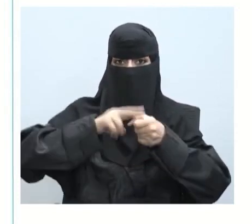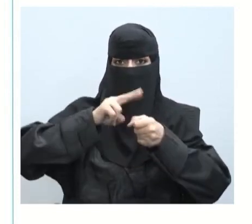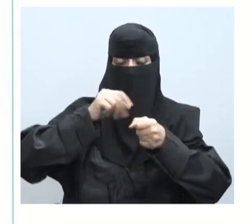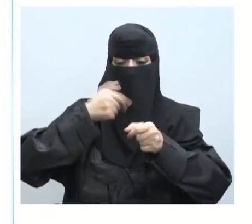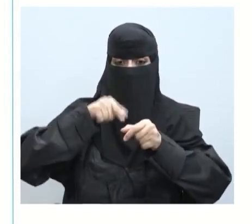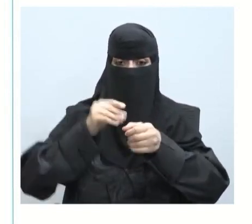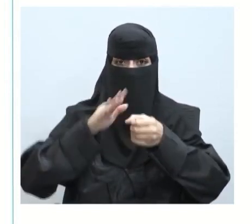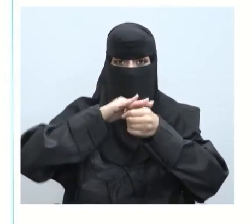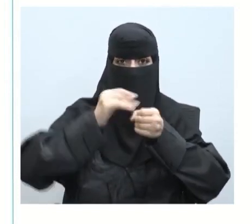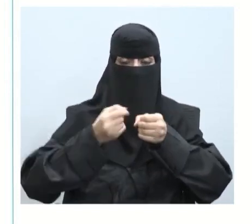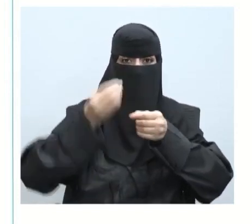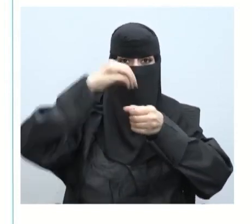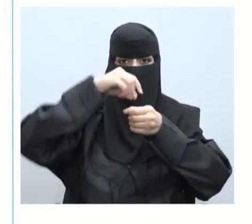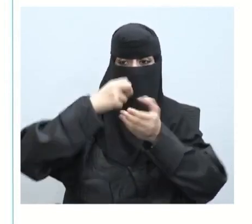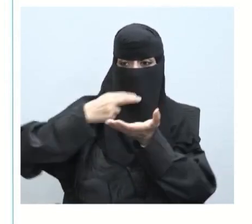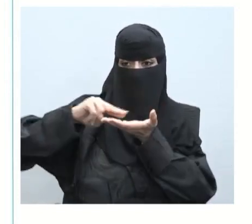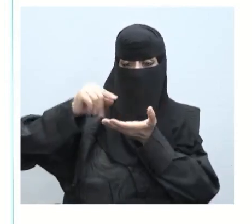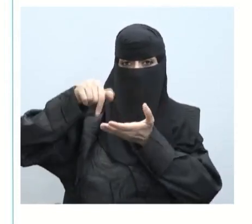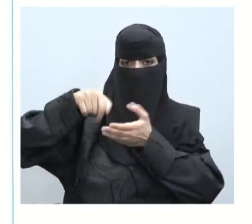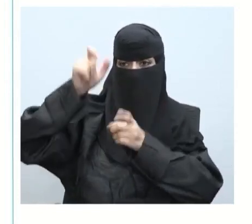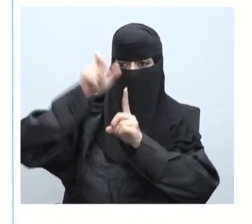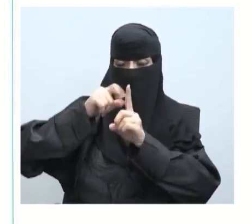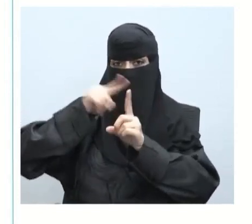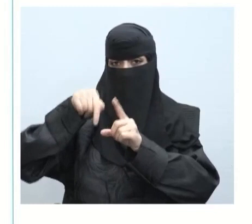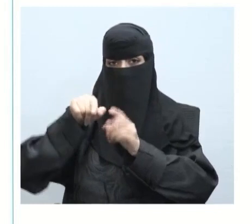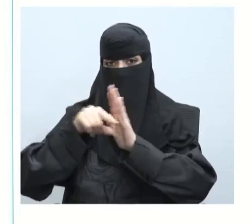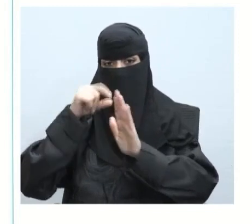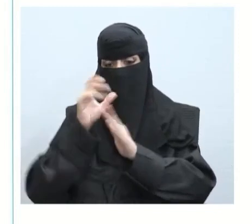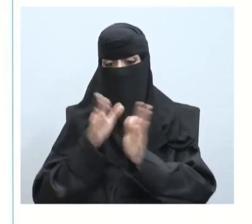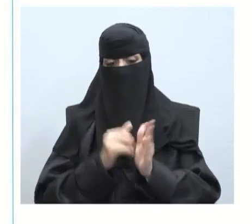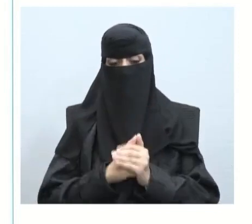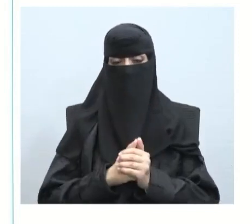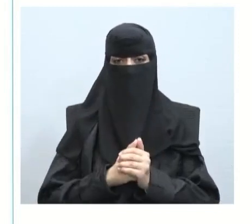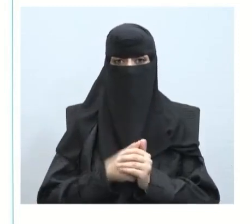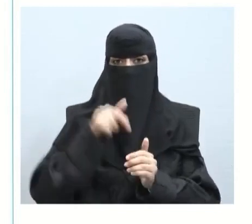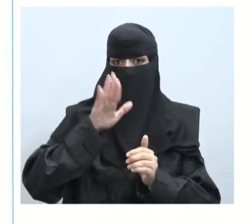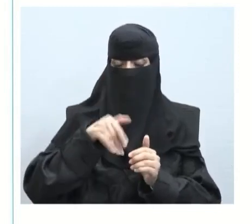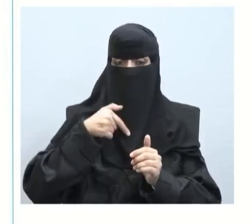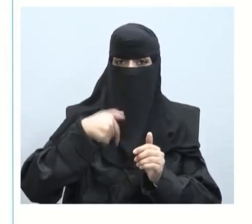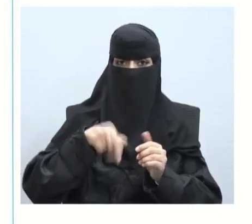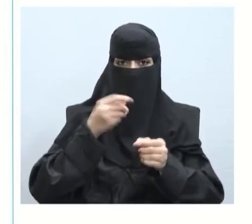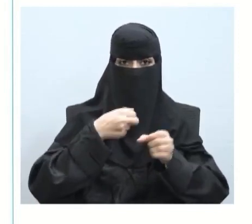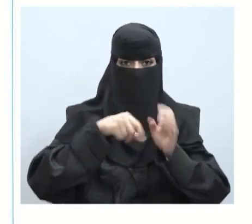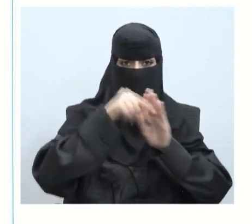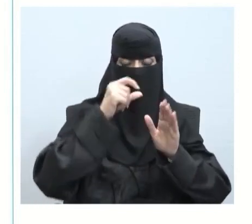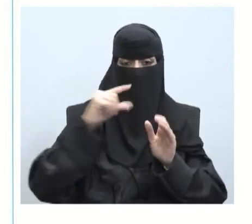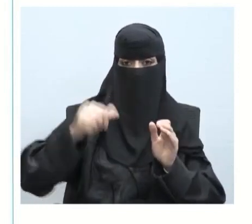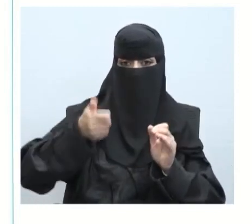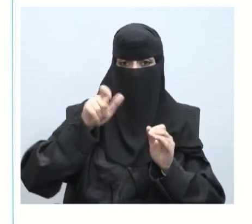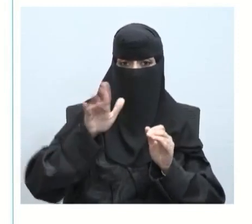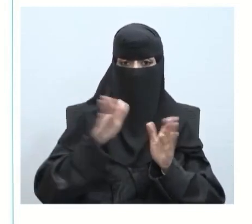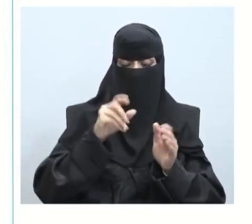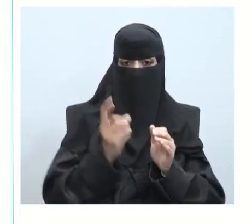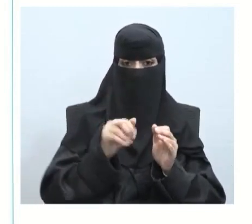الحاوية ممتلئة وترسل رسالة إلى العميل حول هذا الموضوع. إذا قمنا بإنشاء الدالة REST هنا